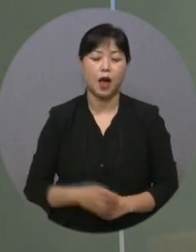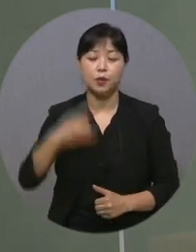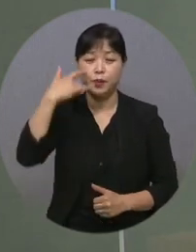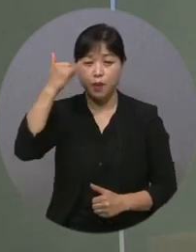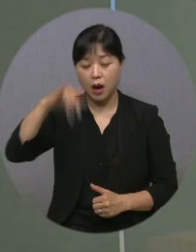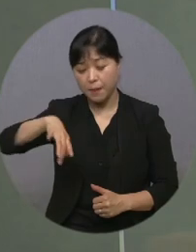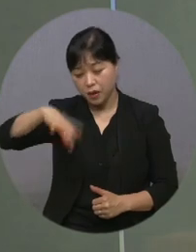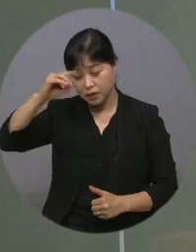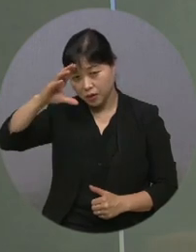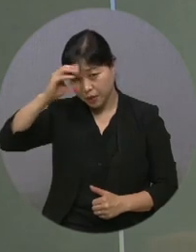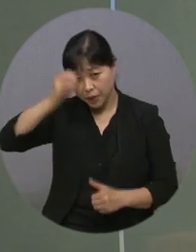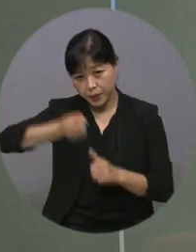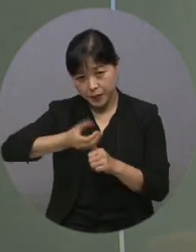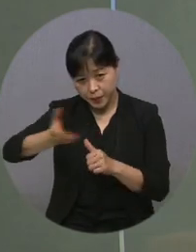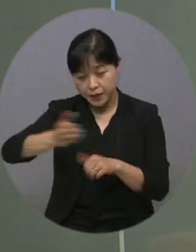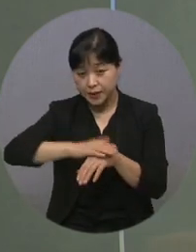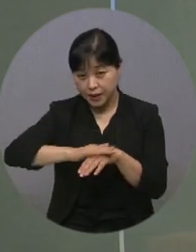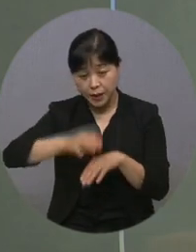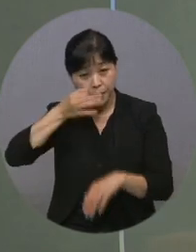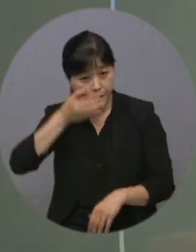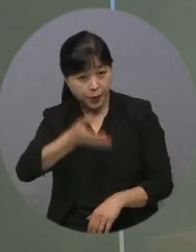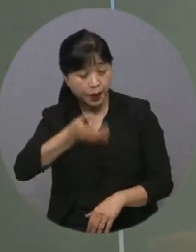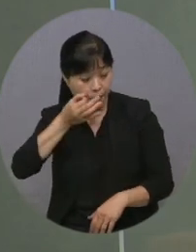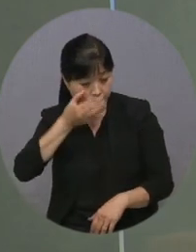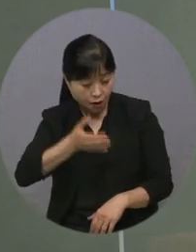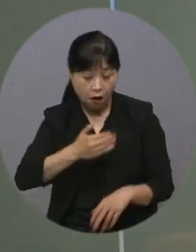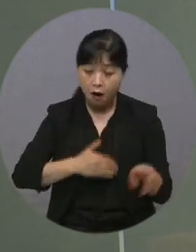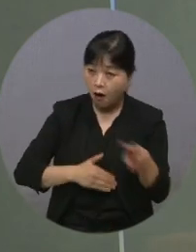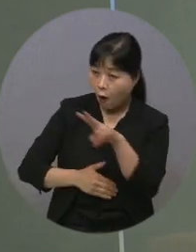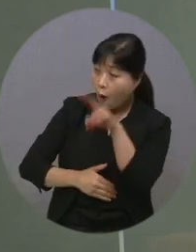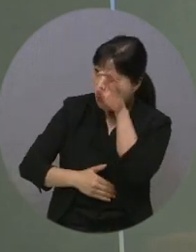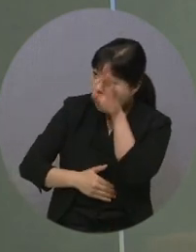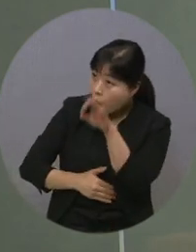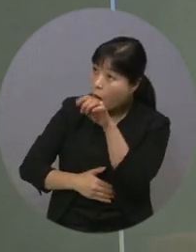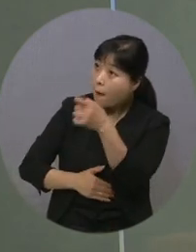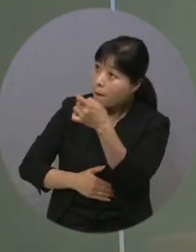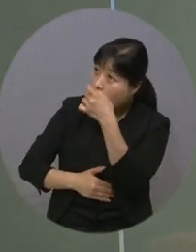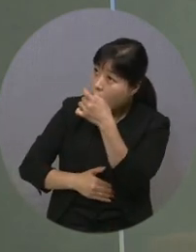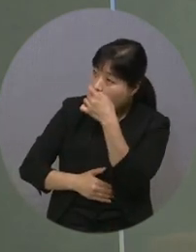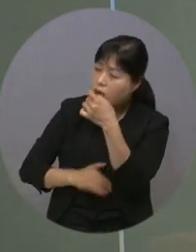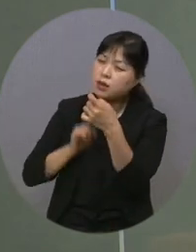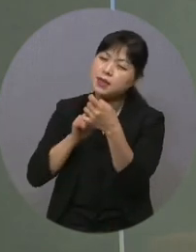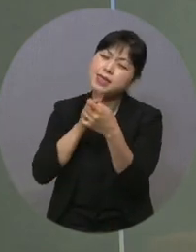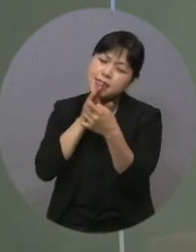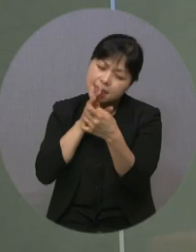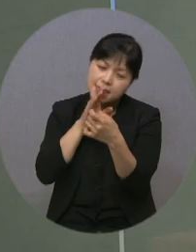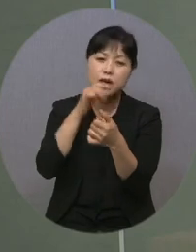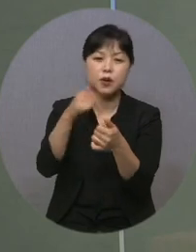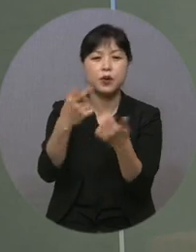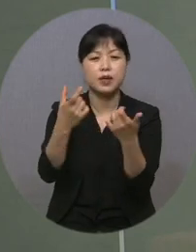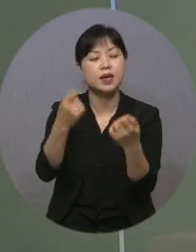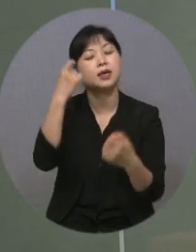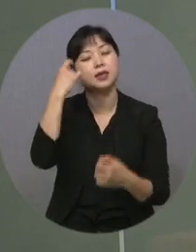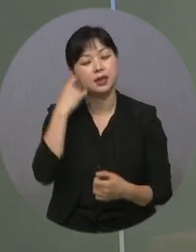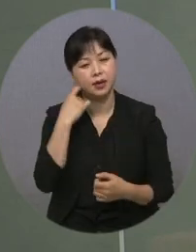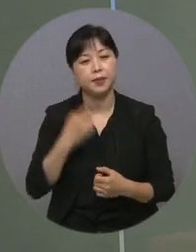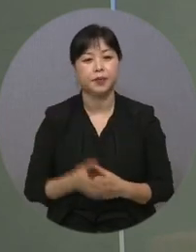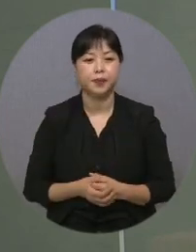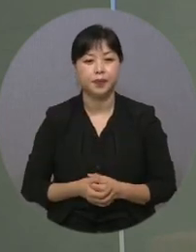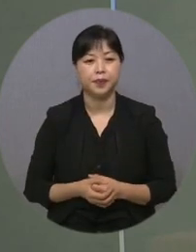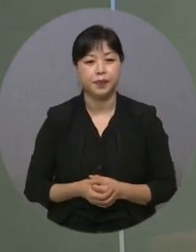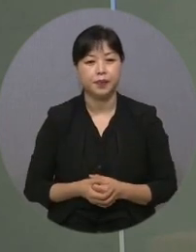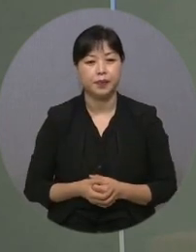부모가 솔선수범해서 보여주는 그것이 참교육이다 이런 것을 느껴봅니다.